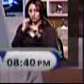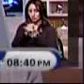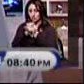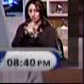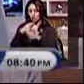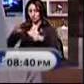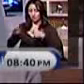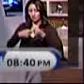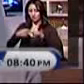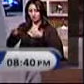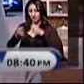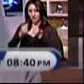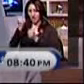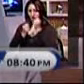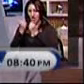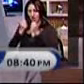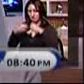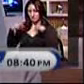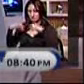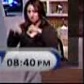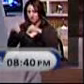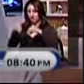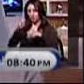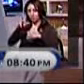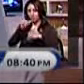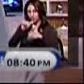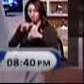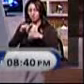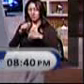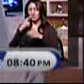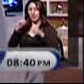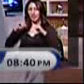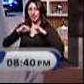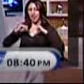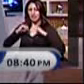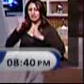السيارات، واصبح لابد من عمل نادي السيارات اللي هو كان بيقوم في الوقت ده